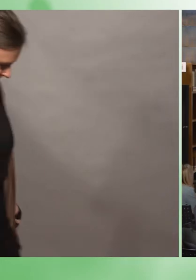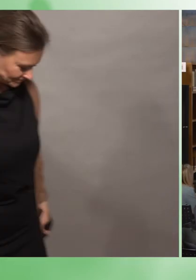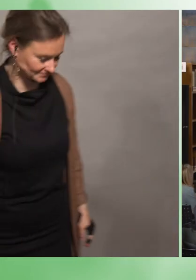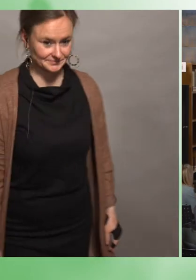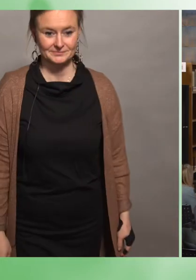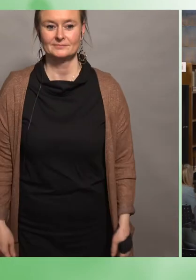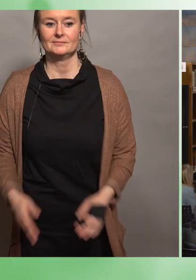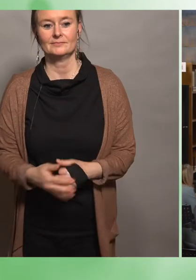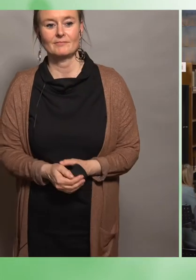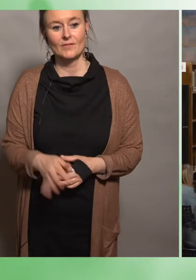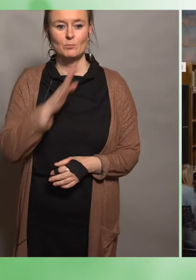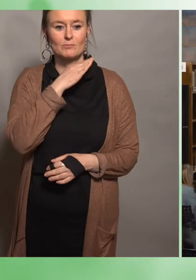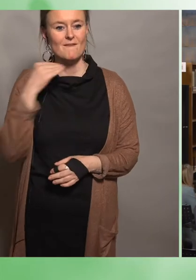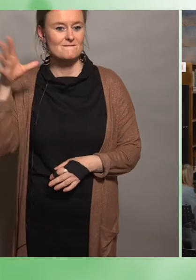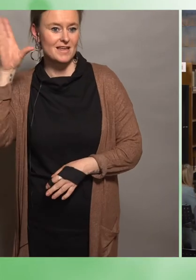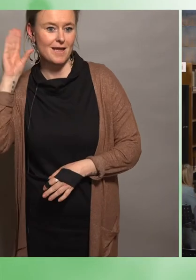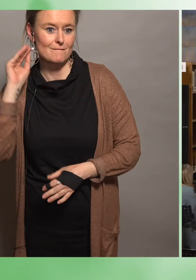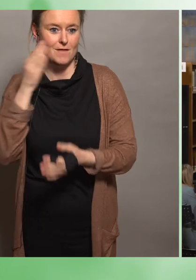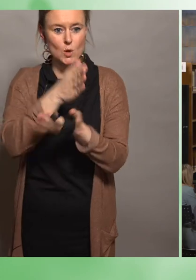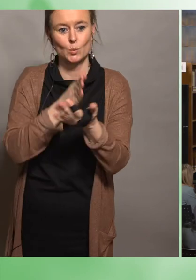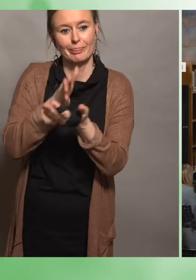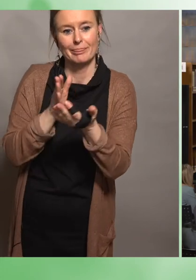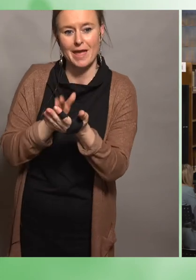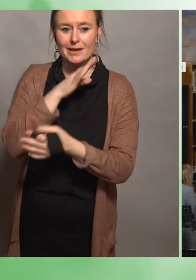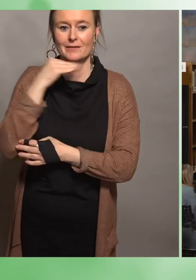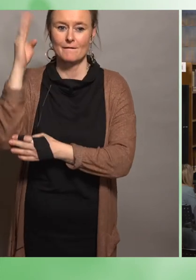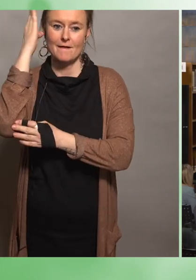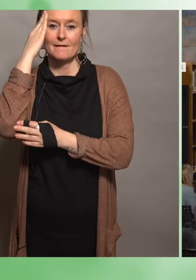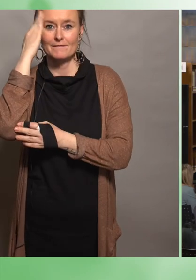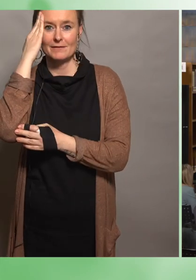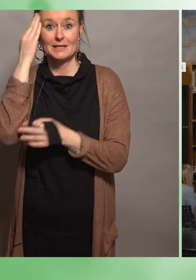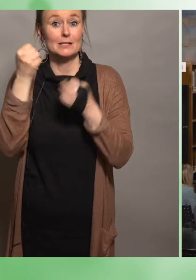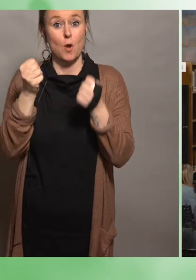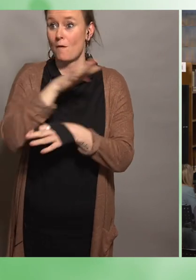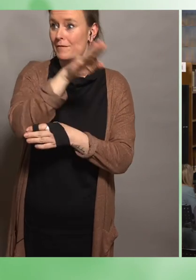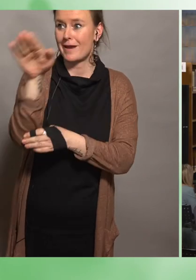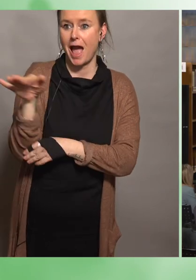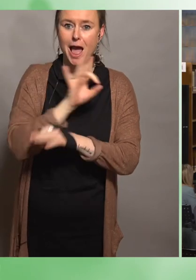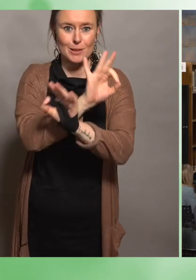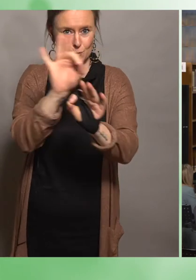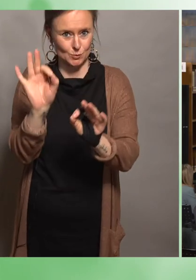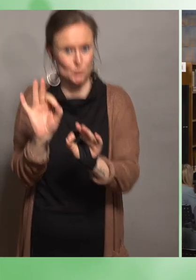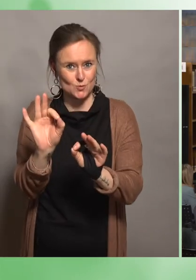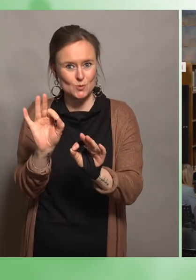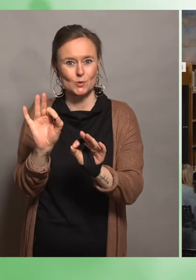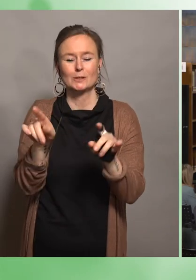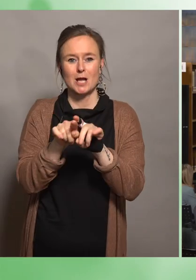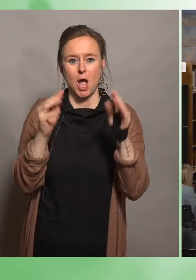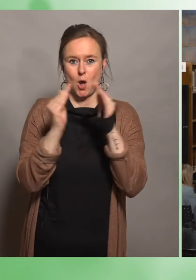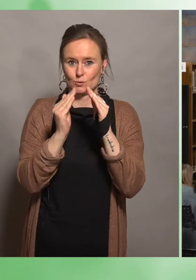Ja, wow, da werden viele Erfahrungen geteilt, viel Wissen. Ich hoffe, es geht euch allen noch gut und auch Ihnen zu Hause.